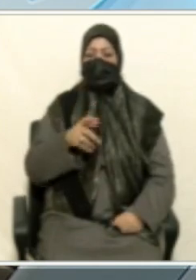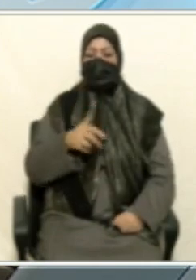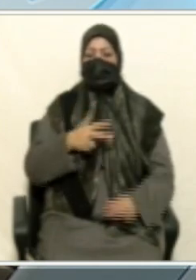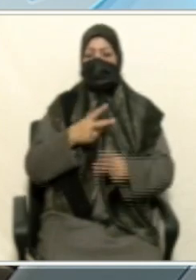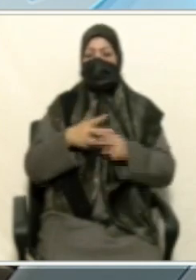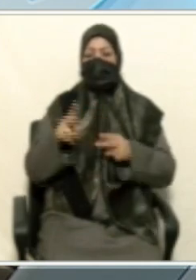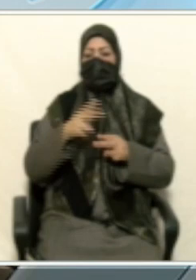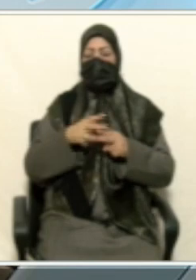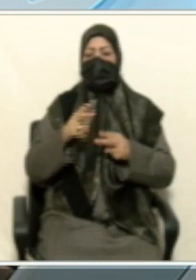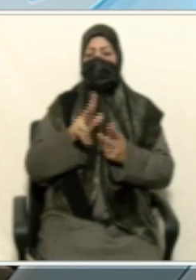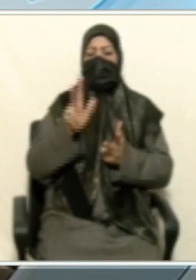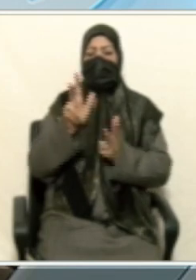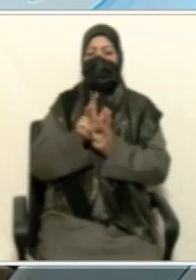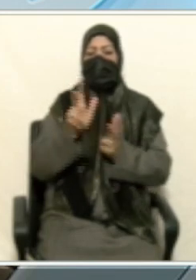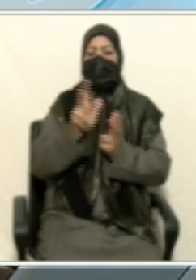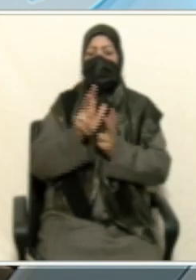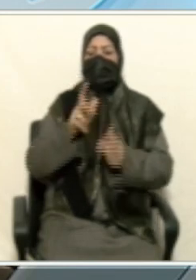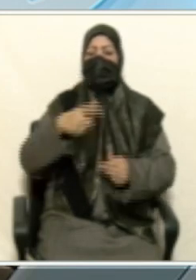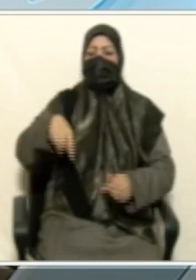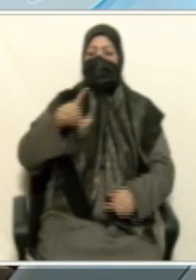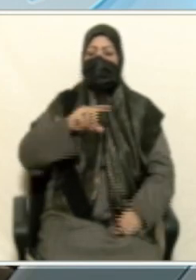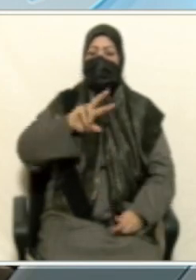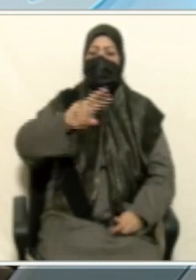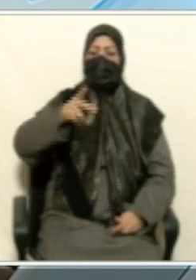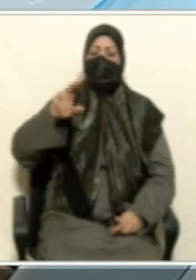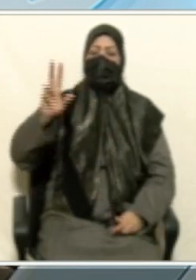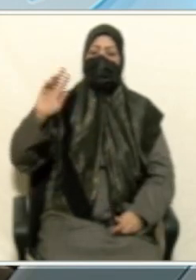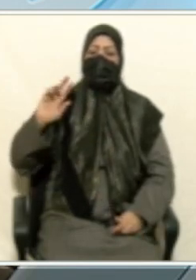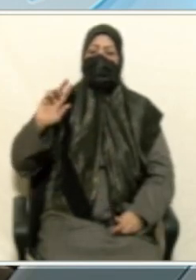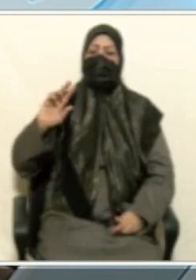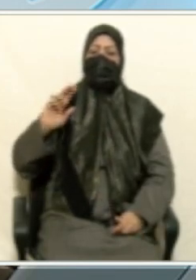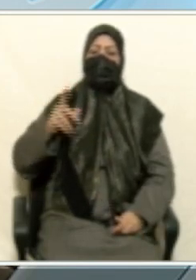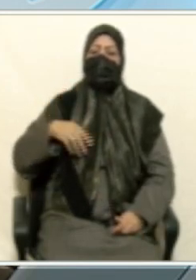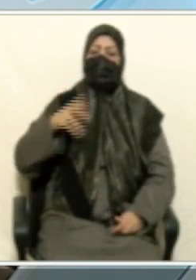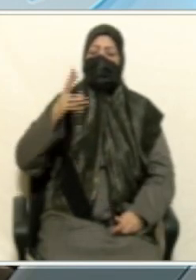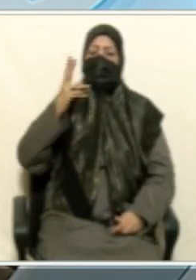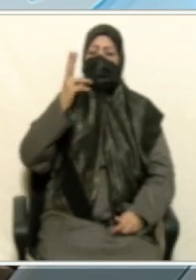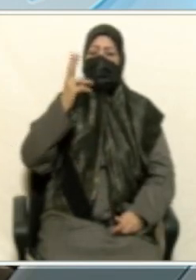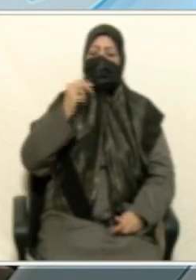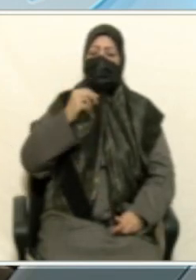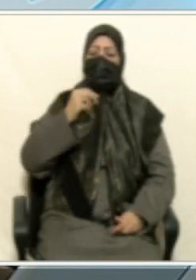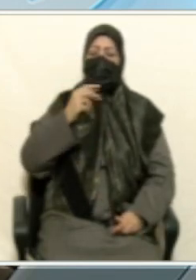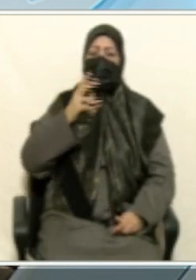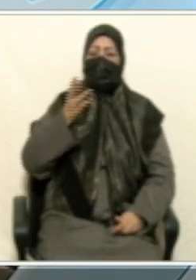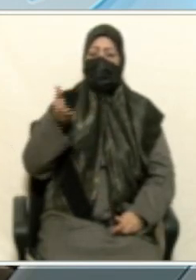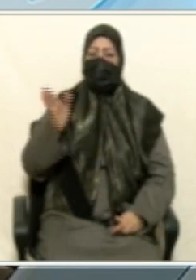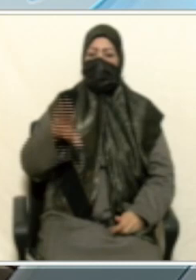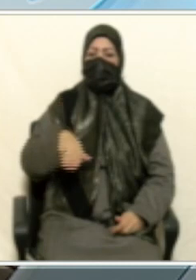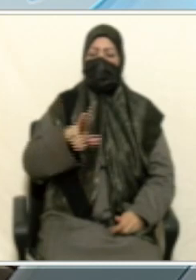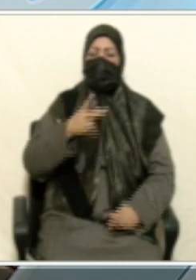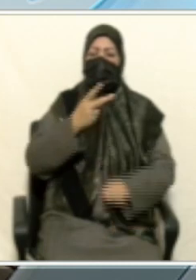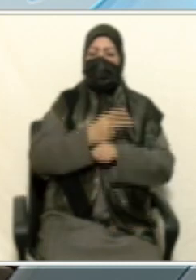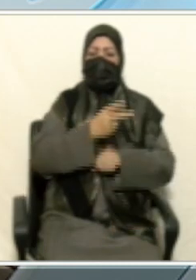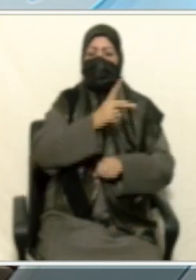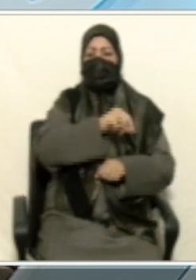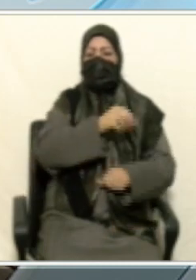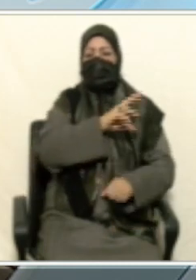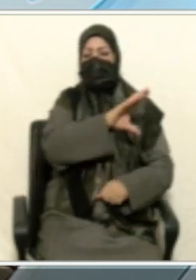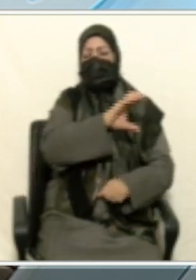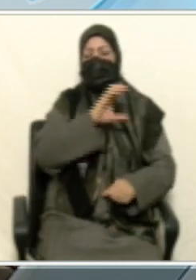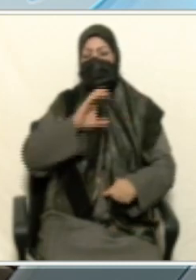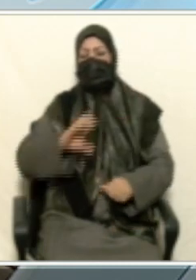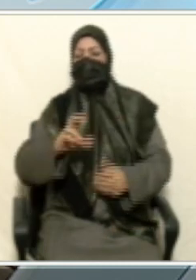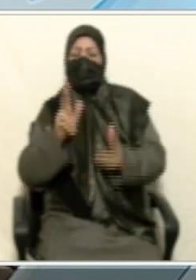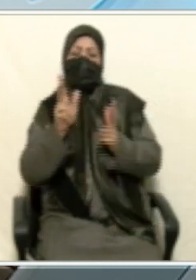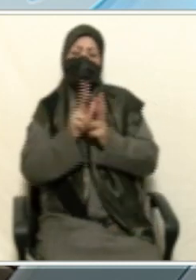أشخاص، يعني هم يتامى وعليهم وكيل وصي، يعني أبوه متوفى. قال: ومالهم هذا الذي